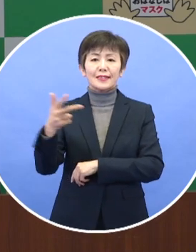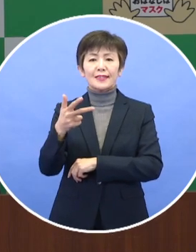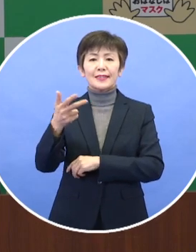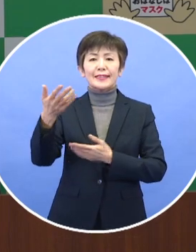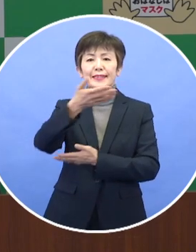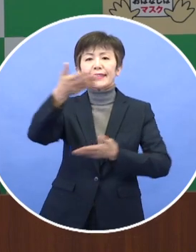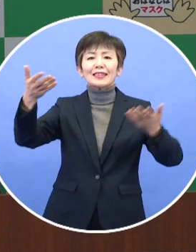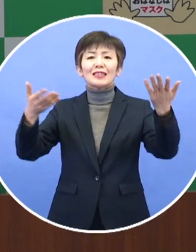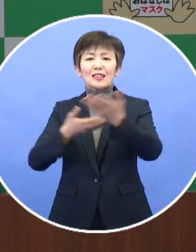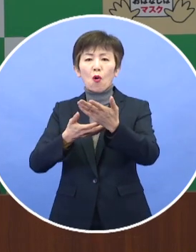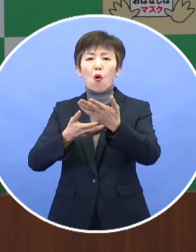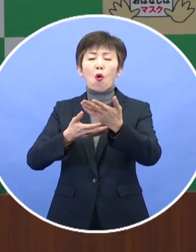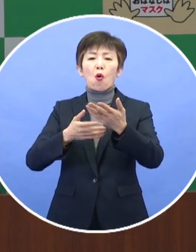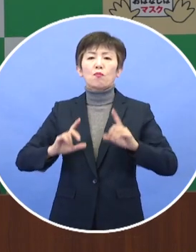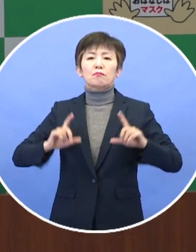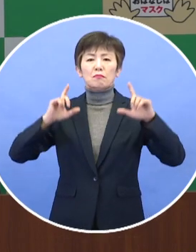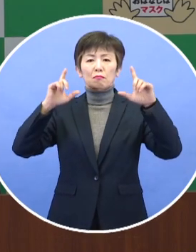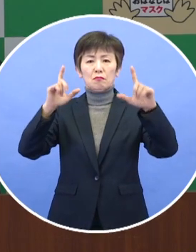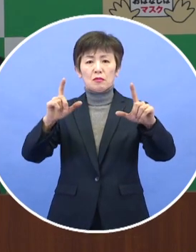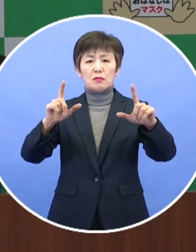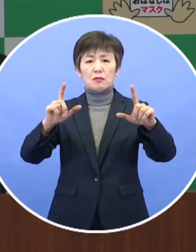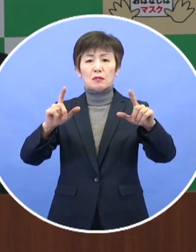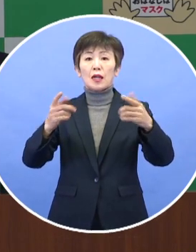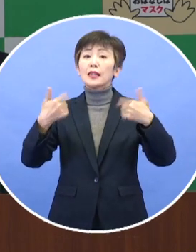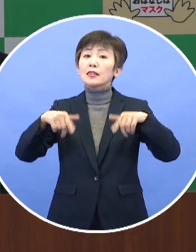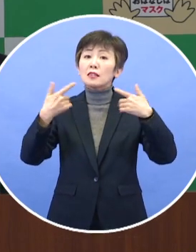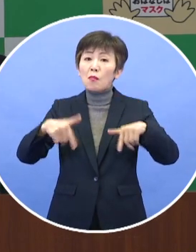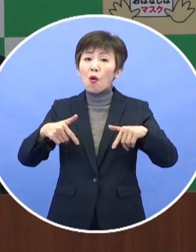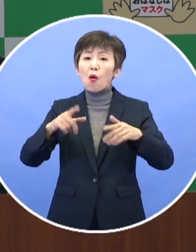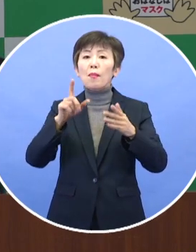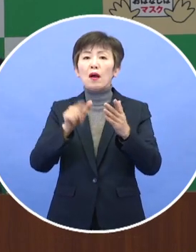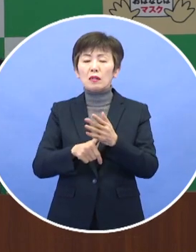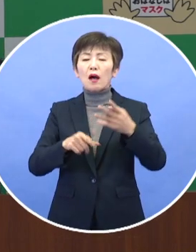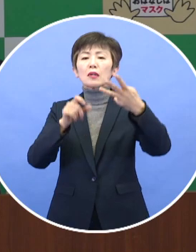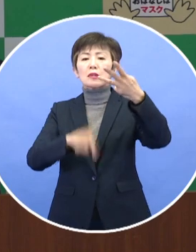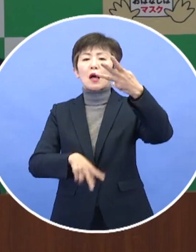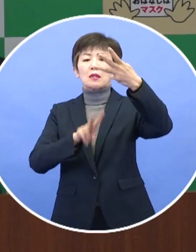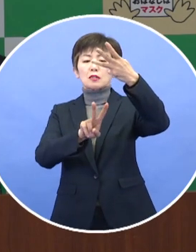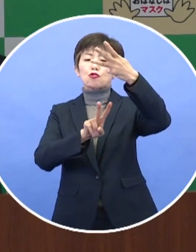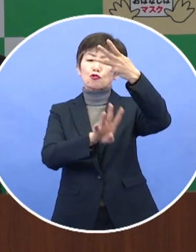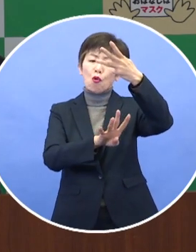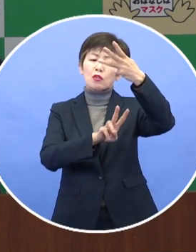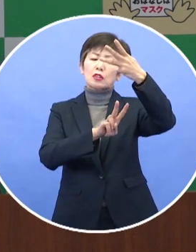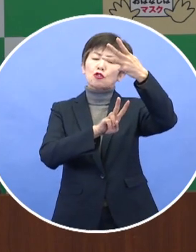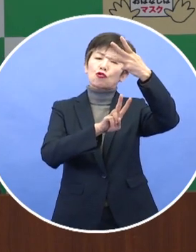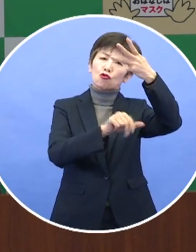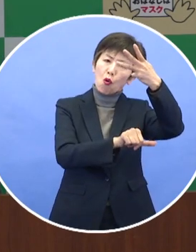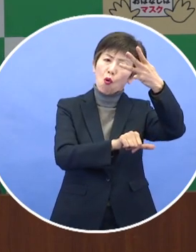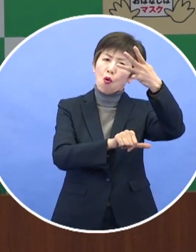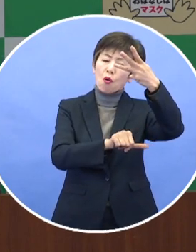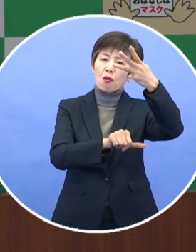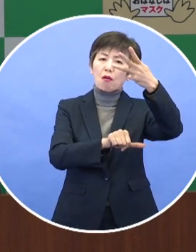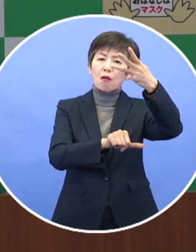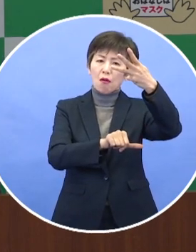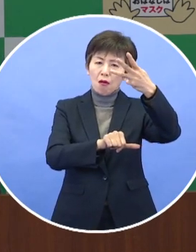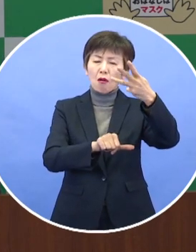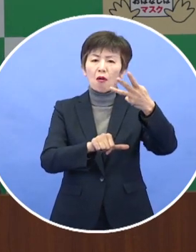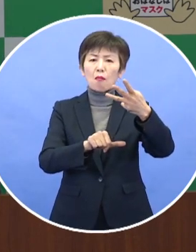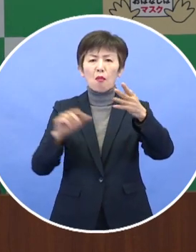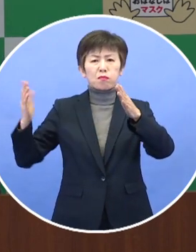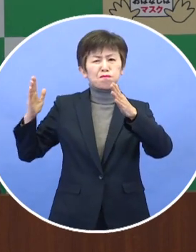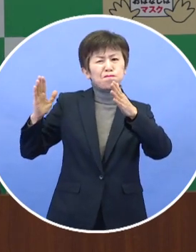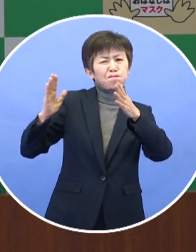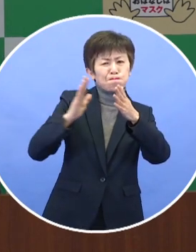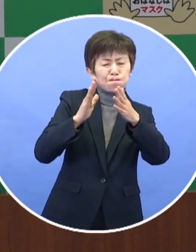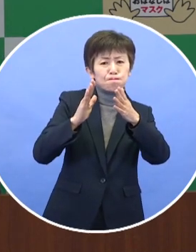ただきました。昨年までですと大体24日とか25日とか、1週間ぐらい前ってギリギリっていう感じでしたが、これにつき